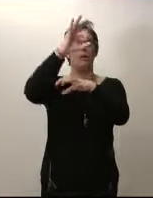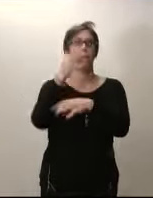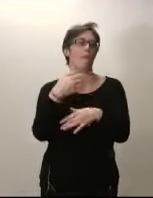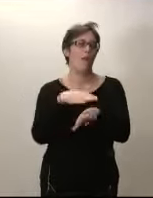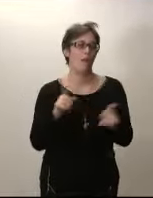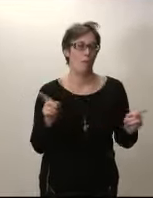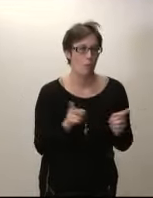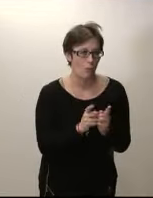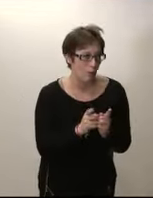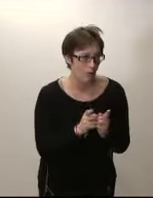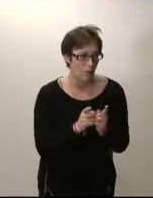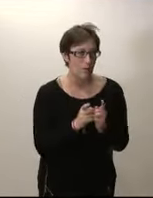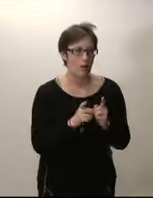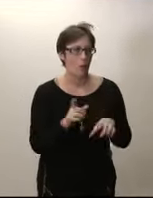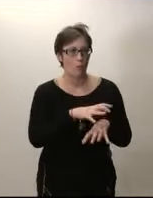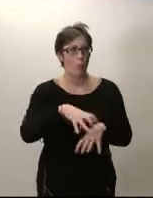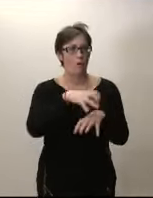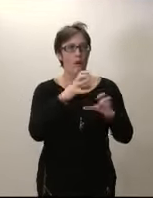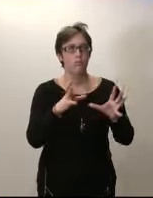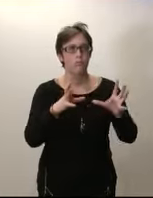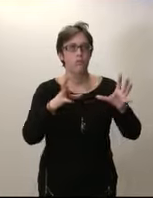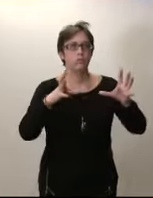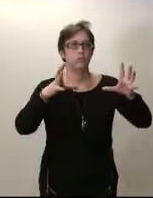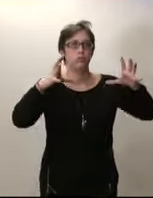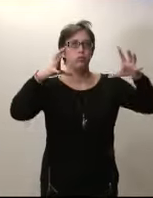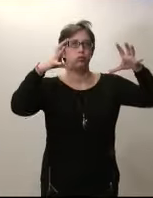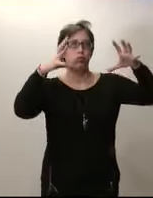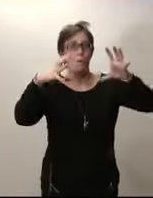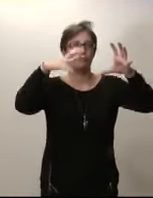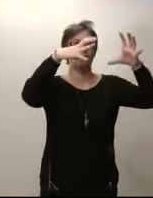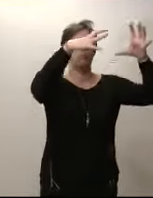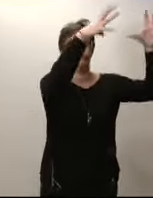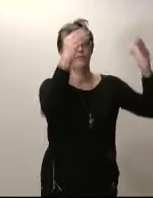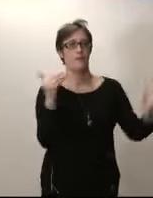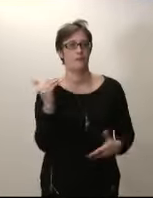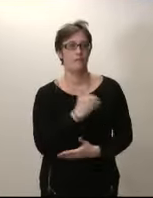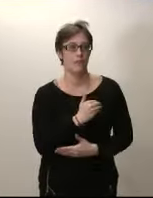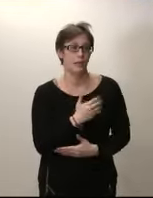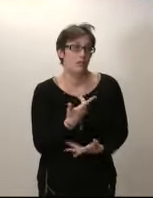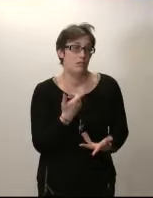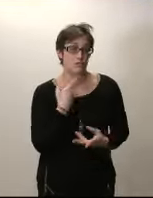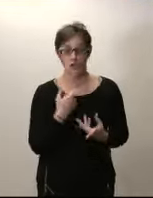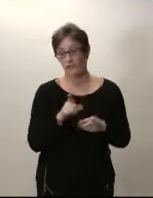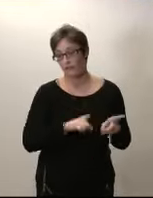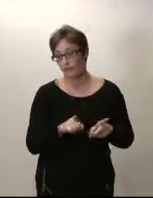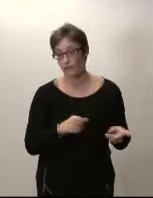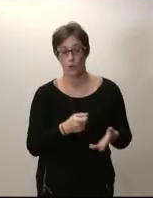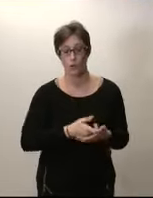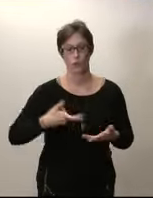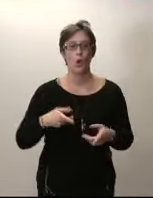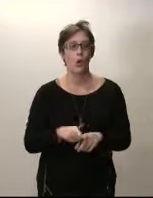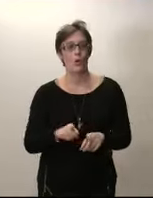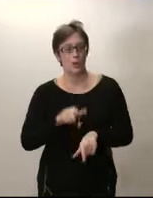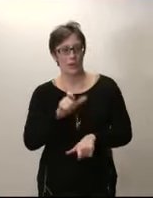les montgolfières sont gonflées, les choses vont très vite. Et donc, c'est une manifestation très coûteuse. Peu de personnes, finalement, pouvaient